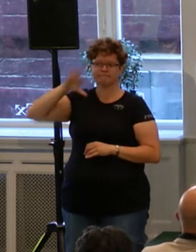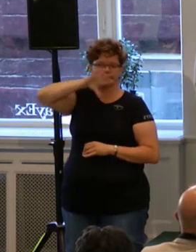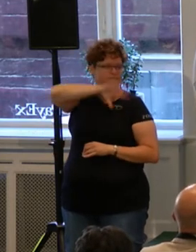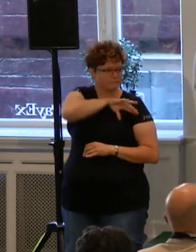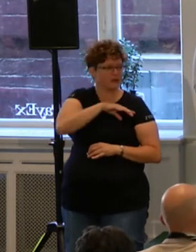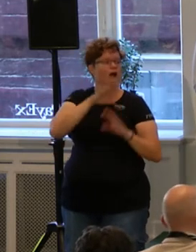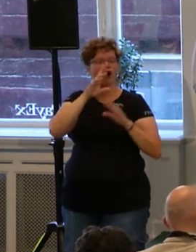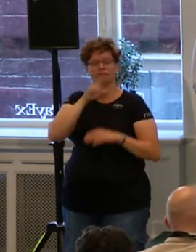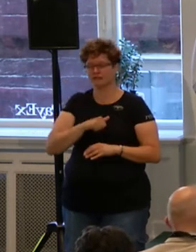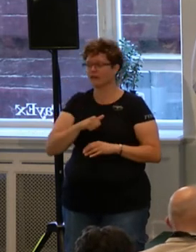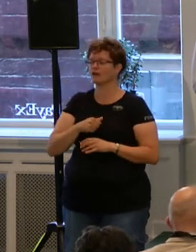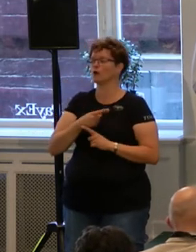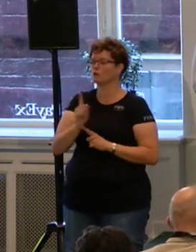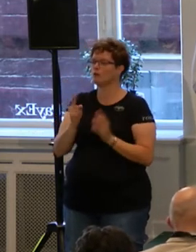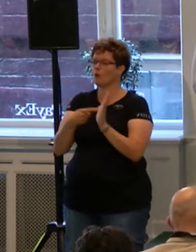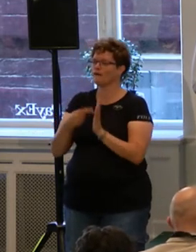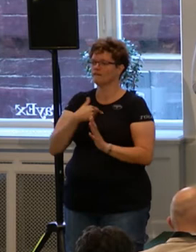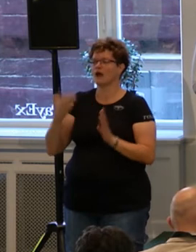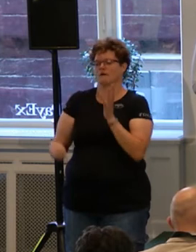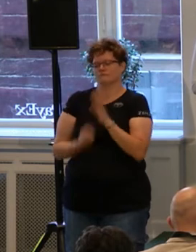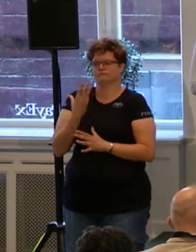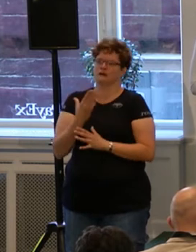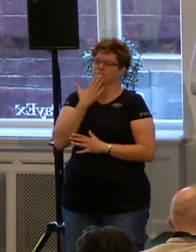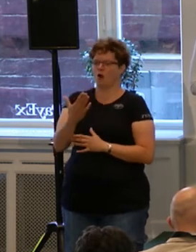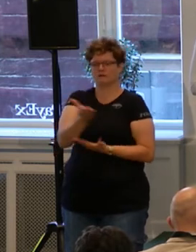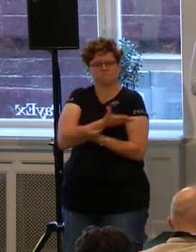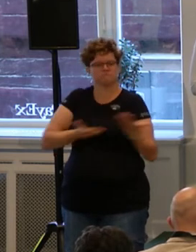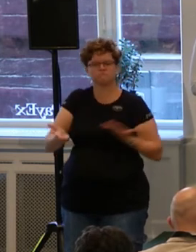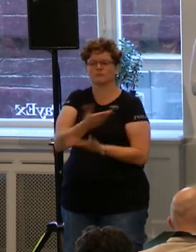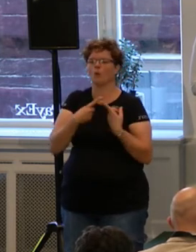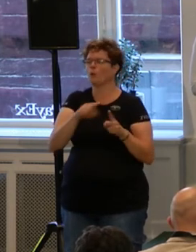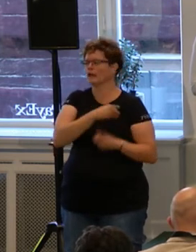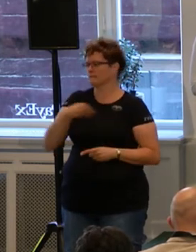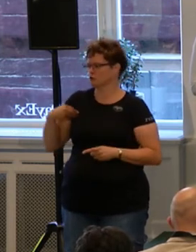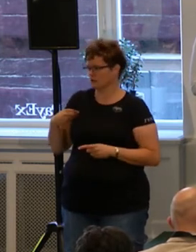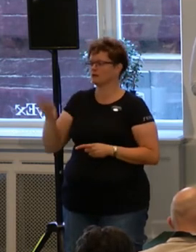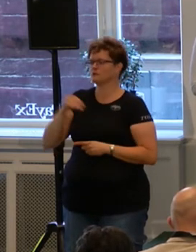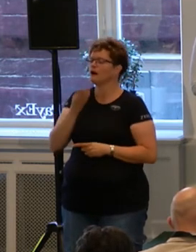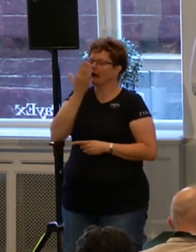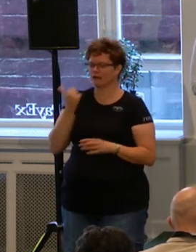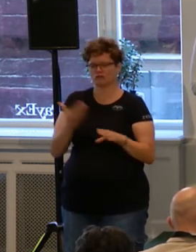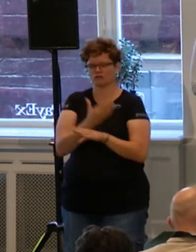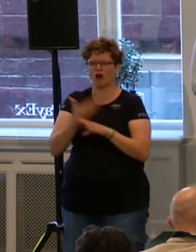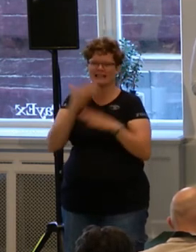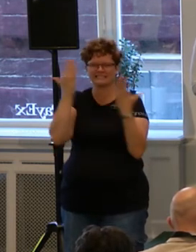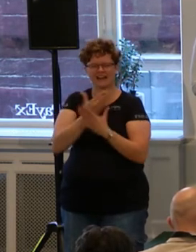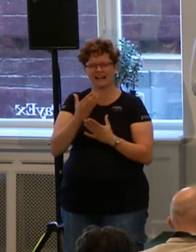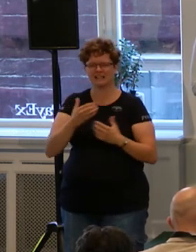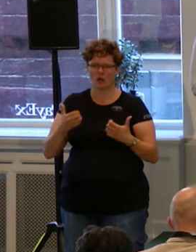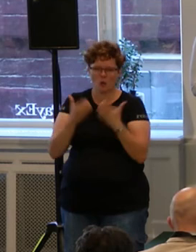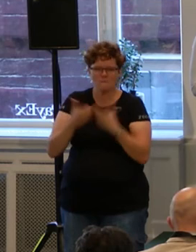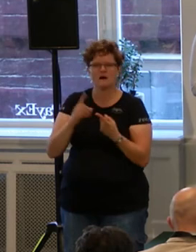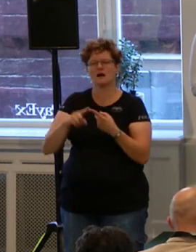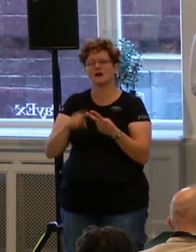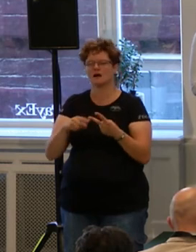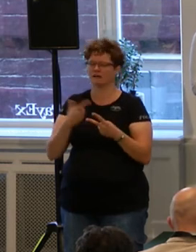historiskt har sett att de gånger vi har fått till en riktigt bra samverkan med alla myndigheter egentligen, så har vi kunnat störa svartklubbarna, vi har kunnat störa